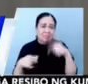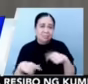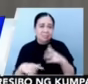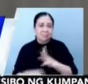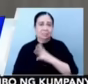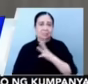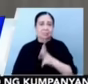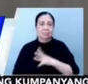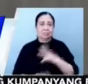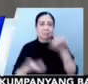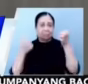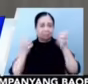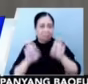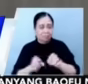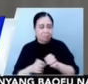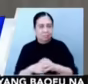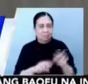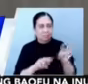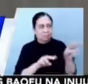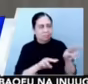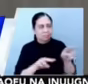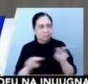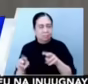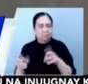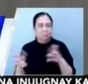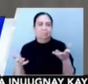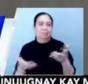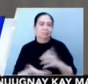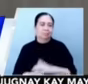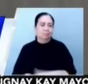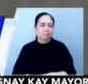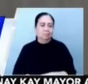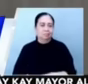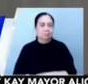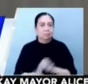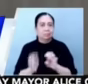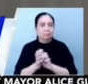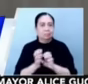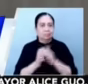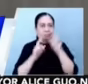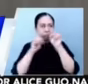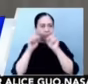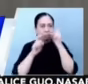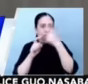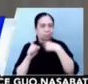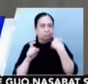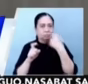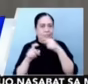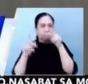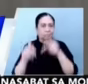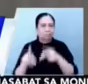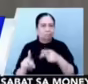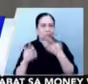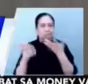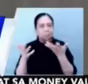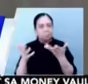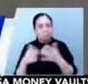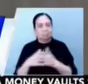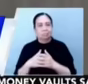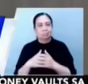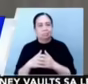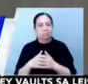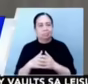eh. Makikita mo agad na yani may mukha nung isang personality na